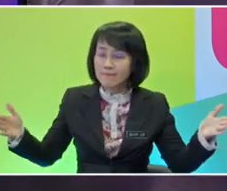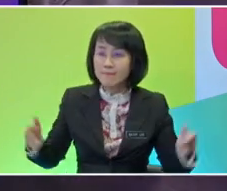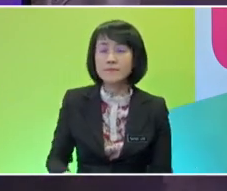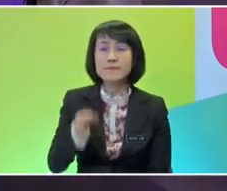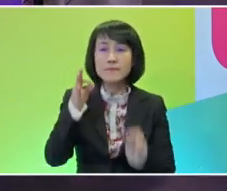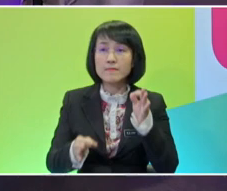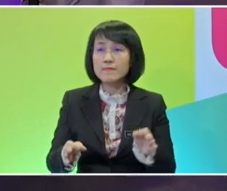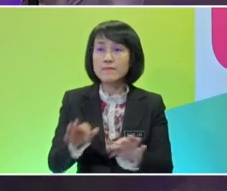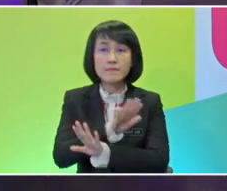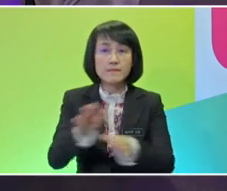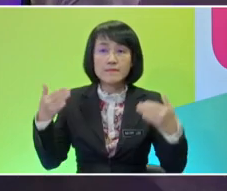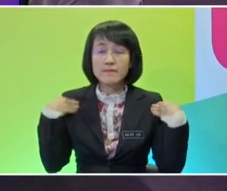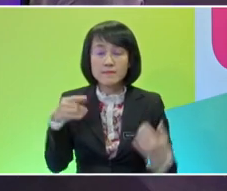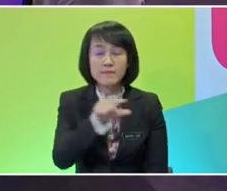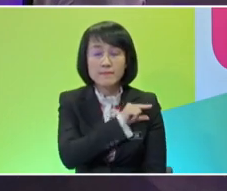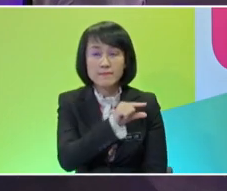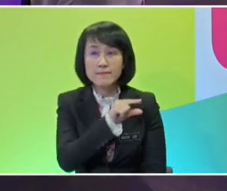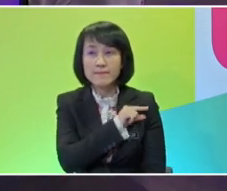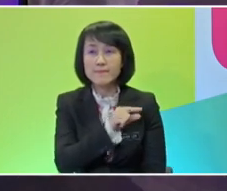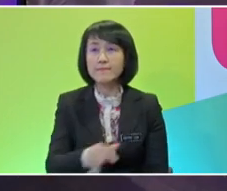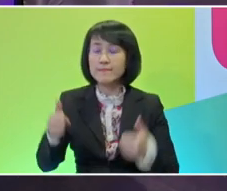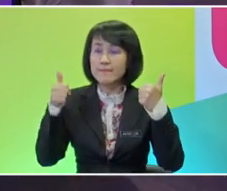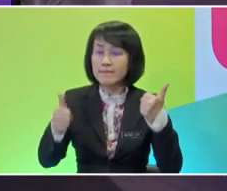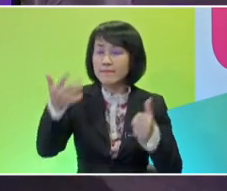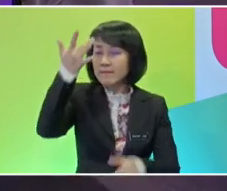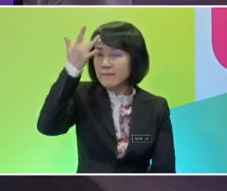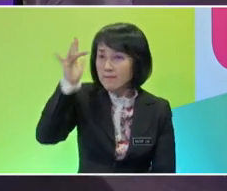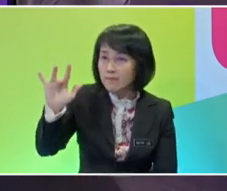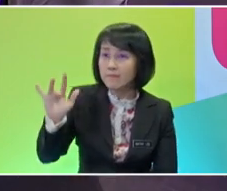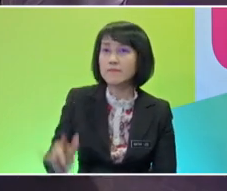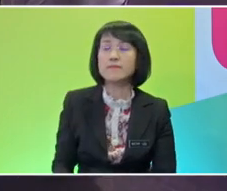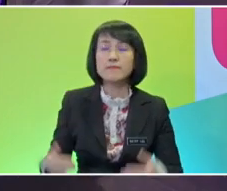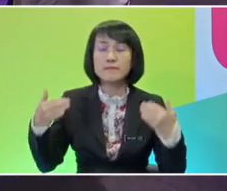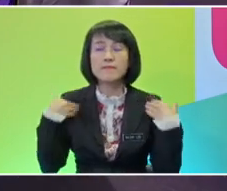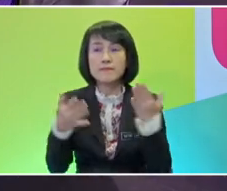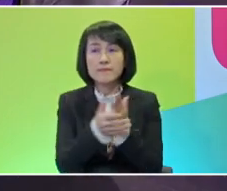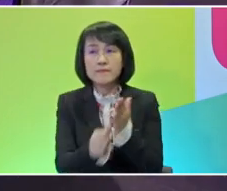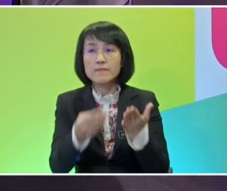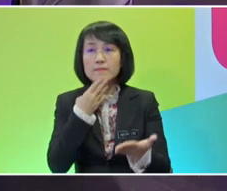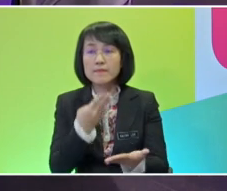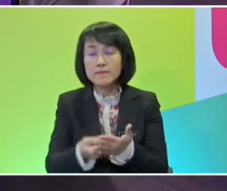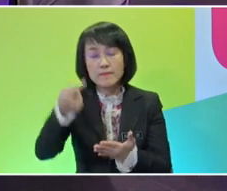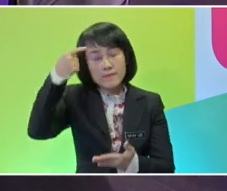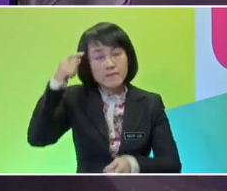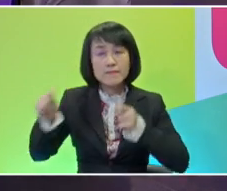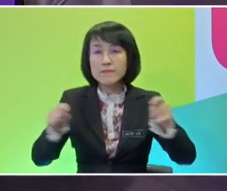yang berilmu yang mempunyai kemahiran yang baik untuk minta Susah